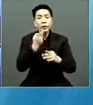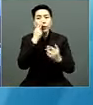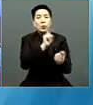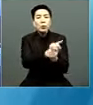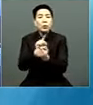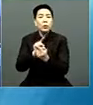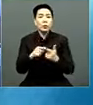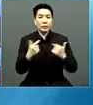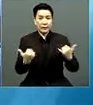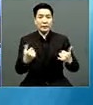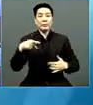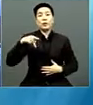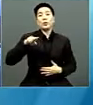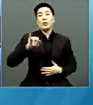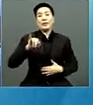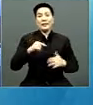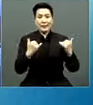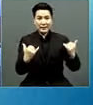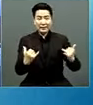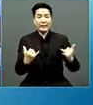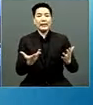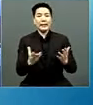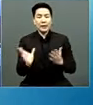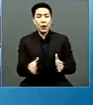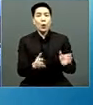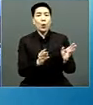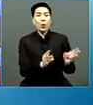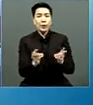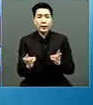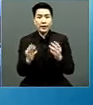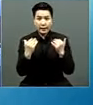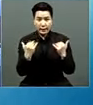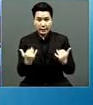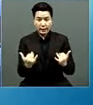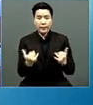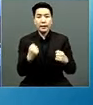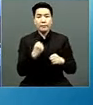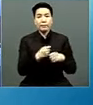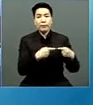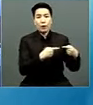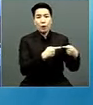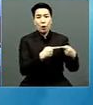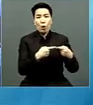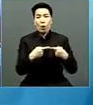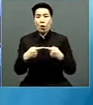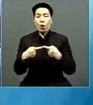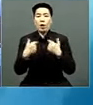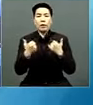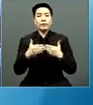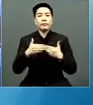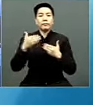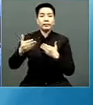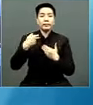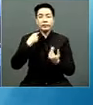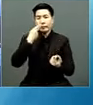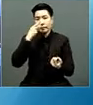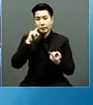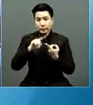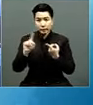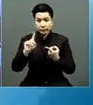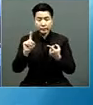ไหนมาตรการต่างๆเหล่านี้นะครับก็เกิดขึ้นมาต่อเนื่องกันอย่างตลอดนะครับถัดไปครับเป็นเรื่องของท